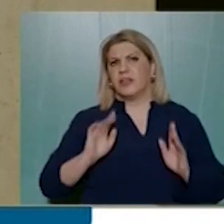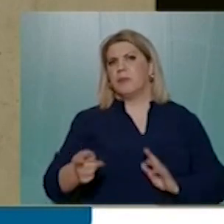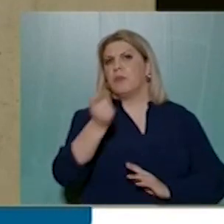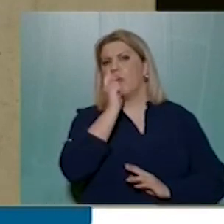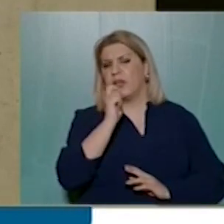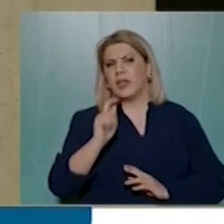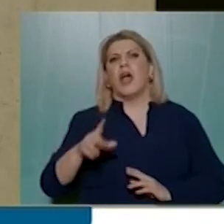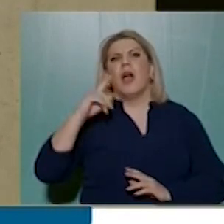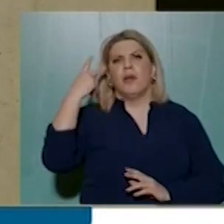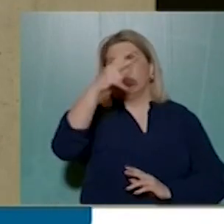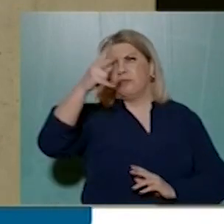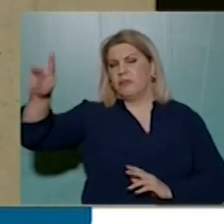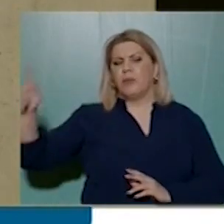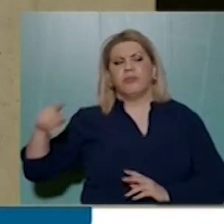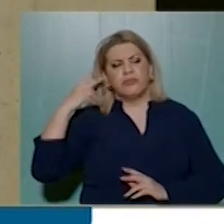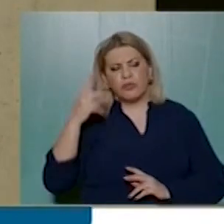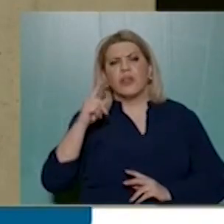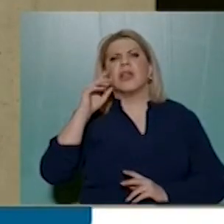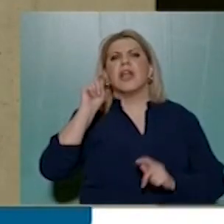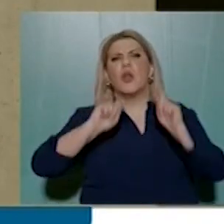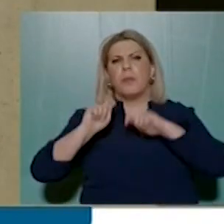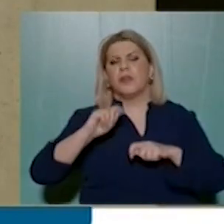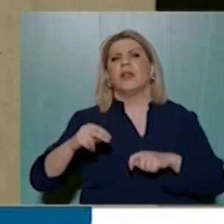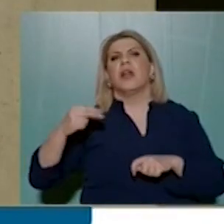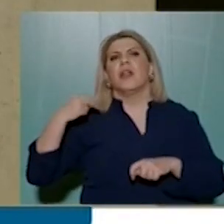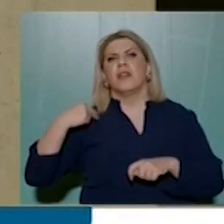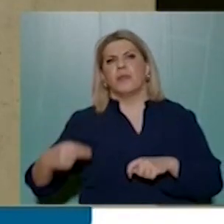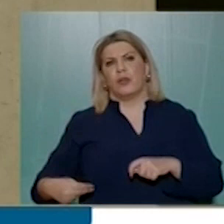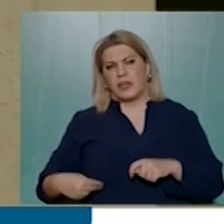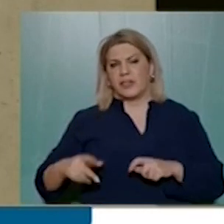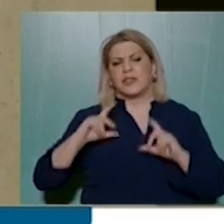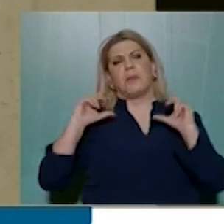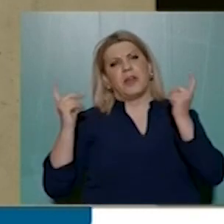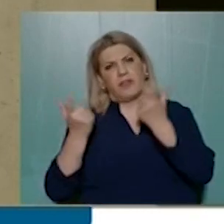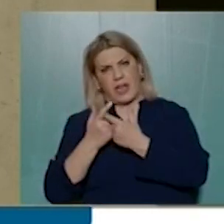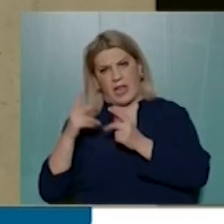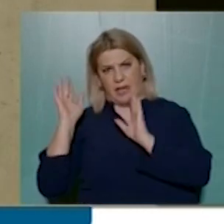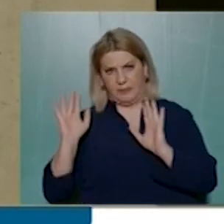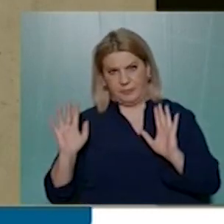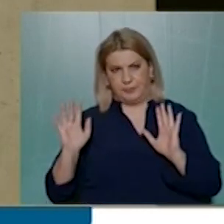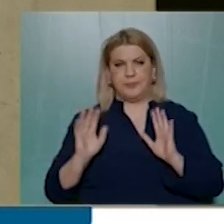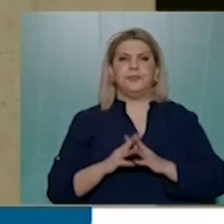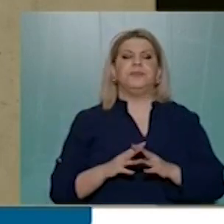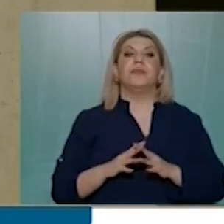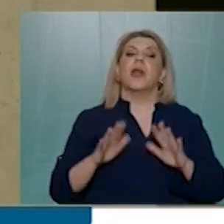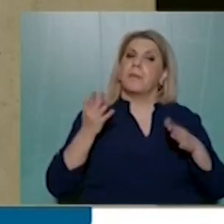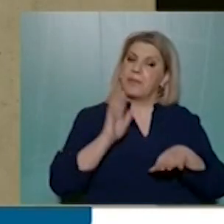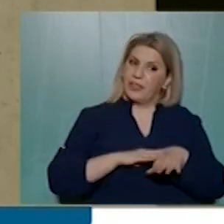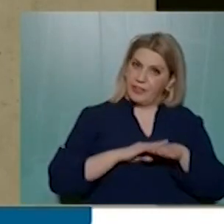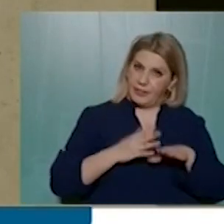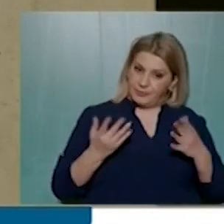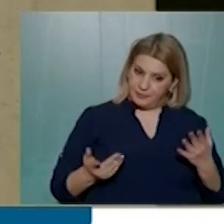πολιτική από όπου κι αν υλοποιείται πολλές φορές και από δημοτικές και περιφερειακές αρχές και επειδή αν